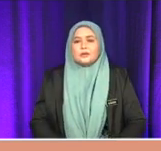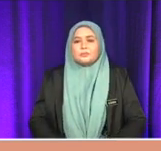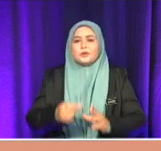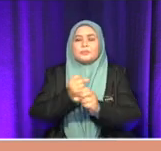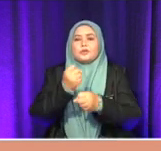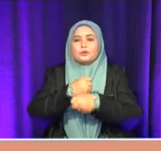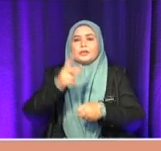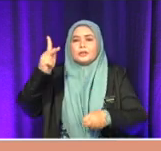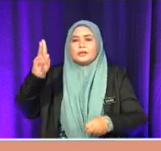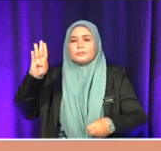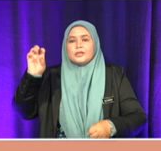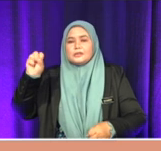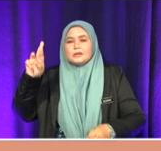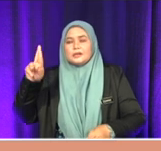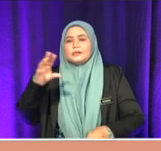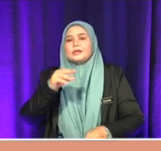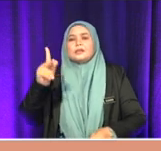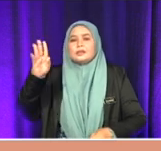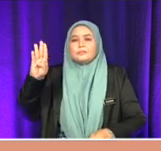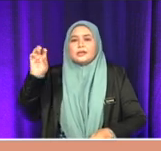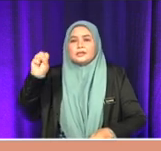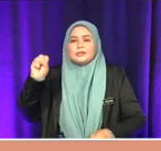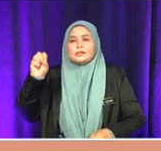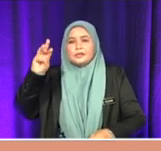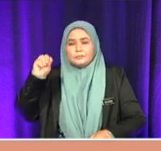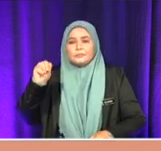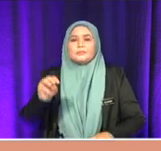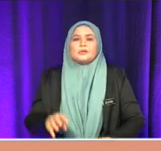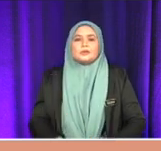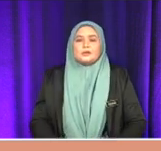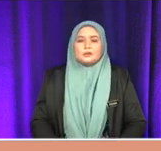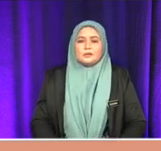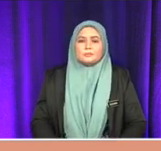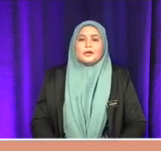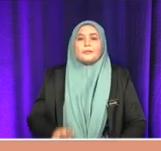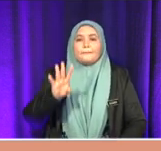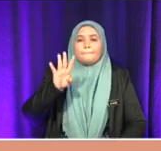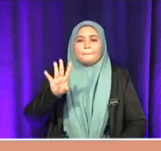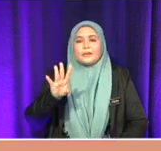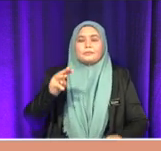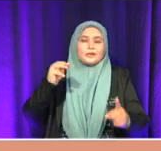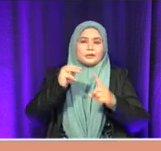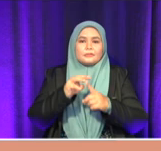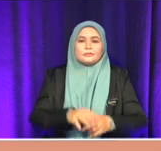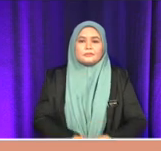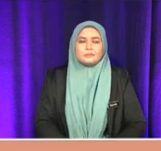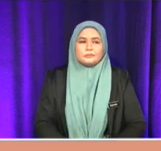juga kbsm yakni yang sebelumnya terbaru ini Oke 4 markas